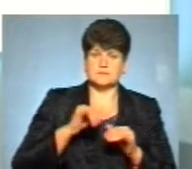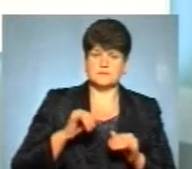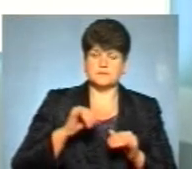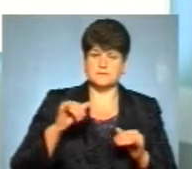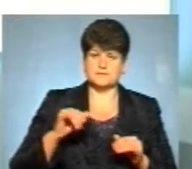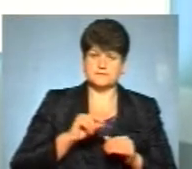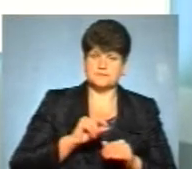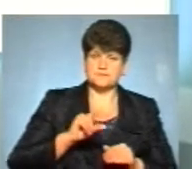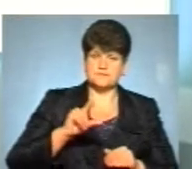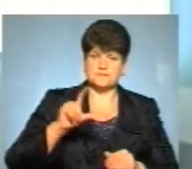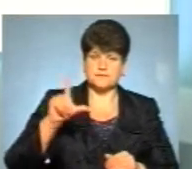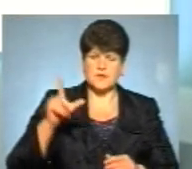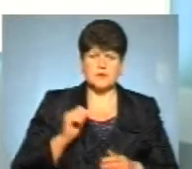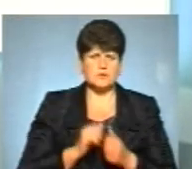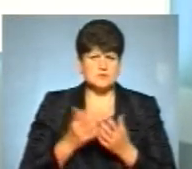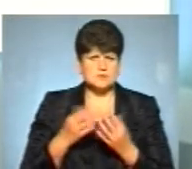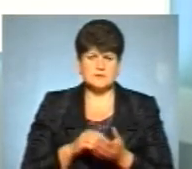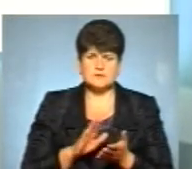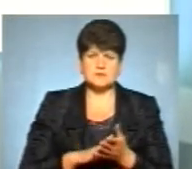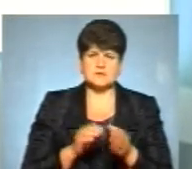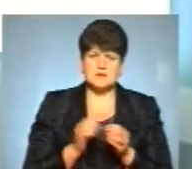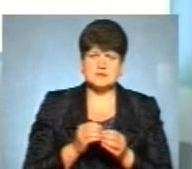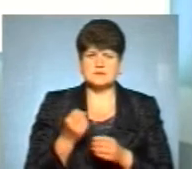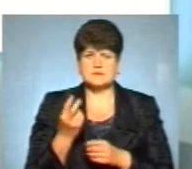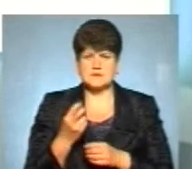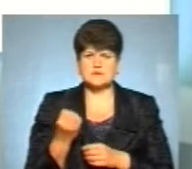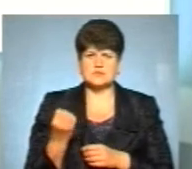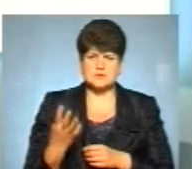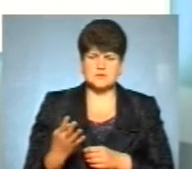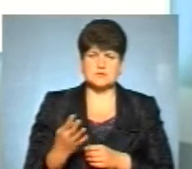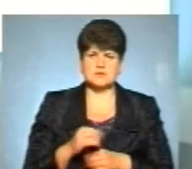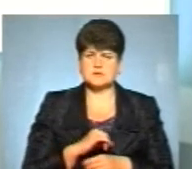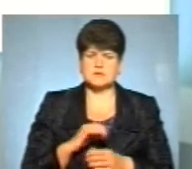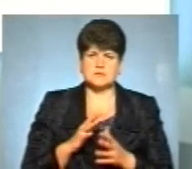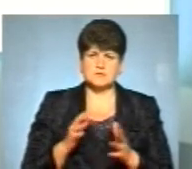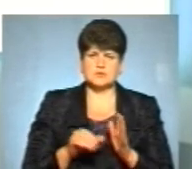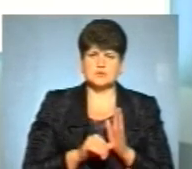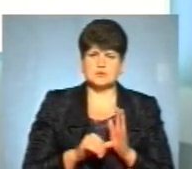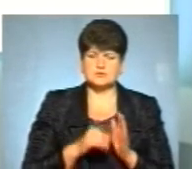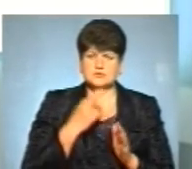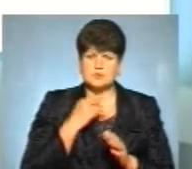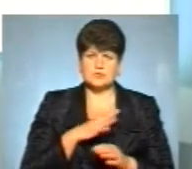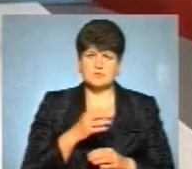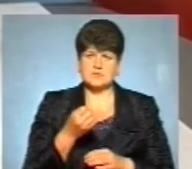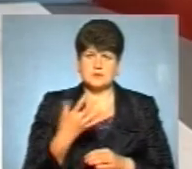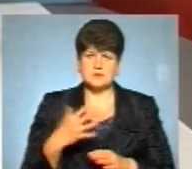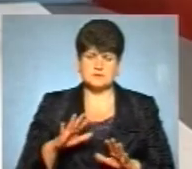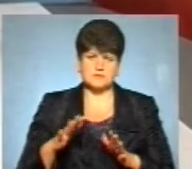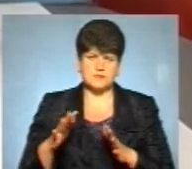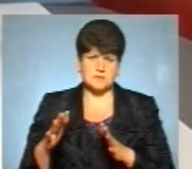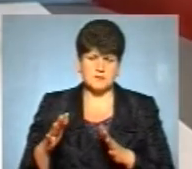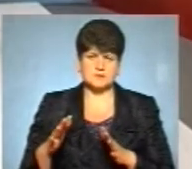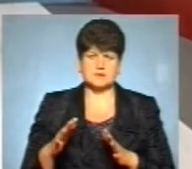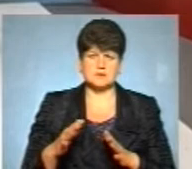захворюваності. Реєструємо щоденно по 10, 12, 14. Найбільше було 6 червня 15 випадків